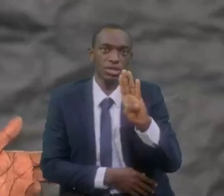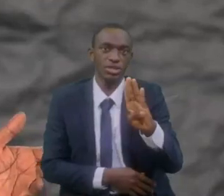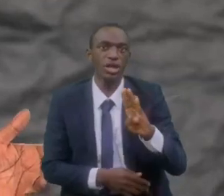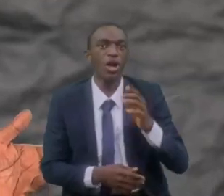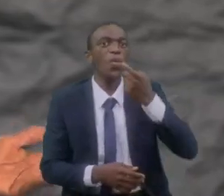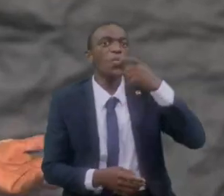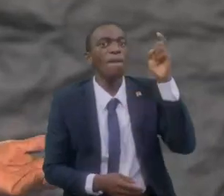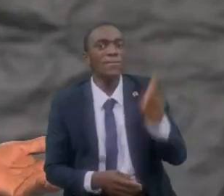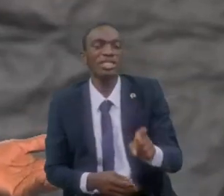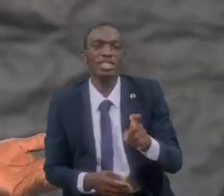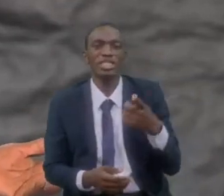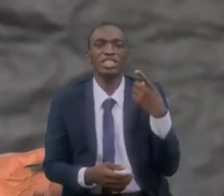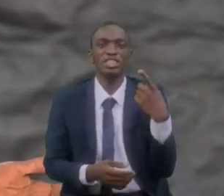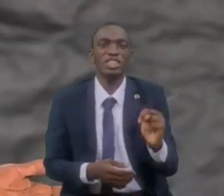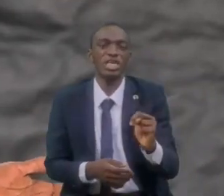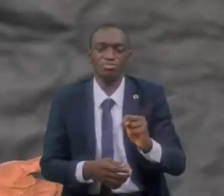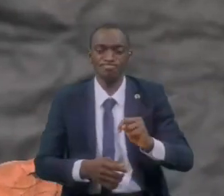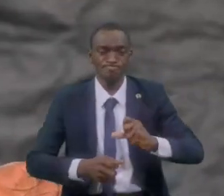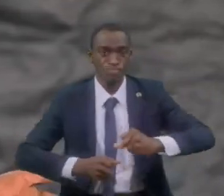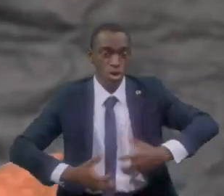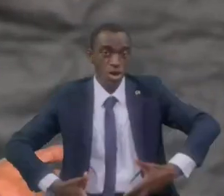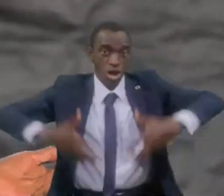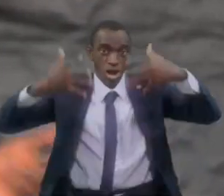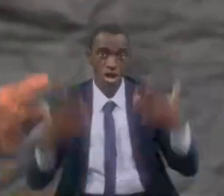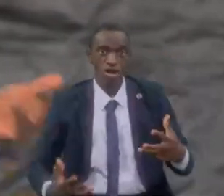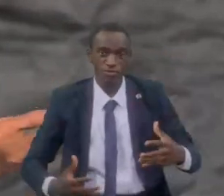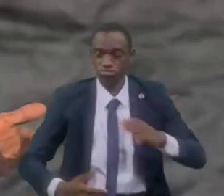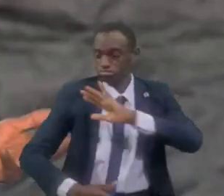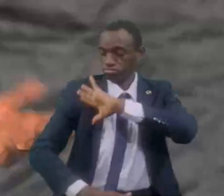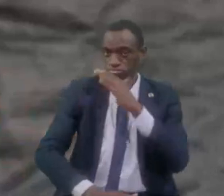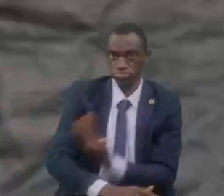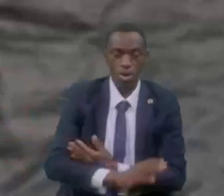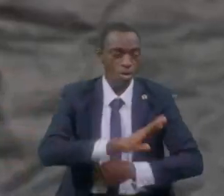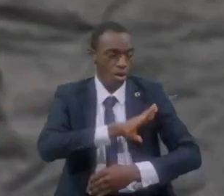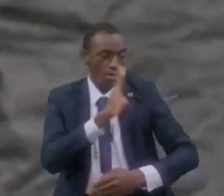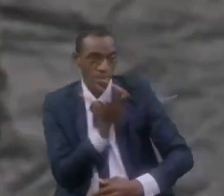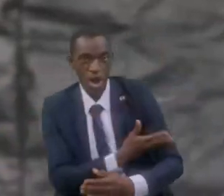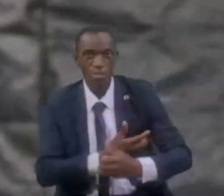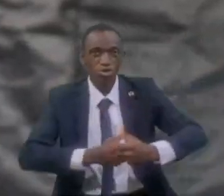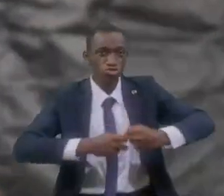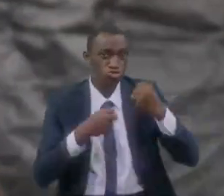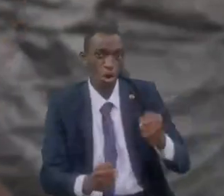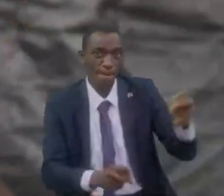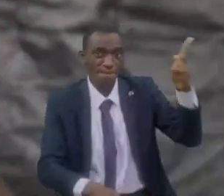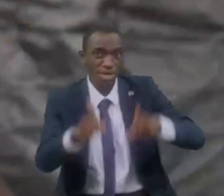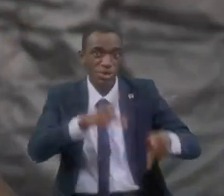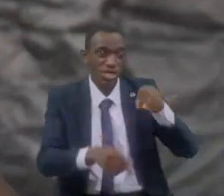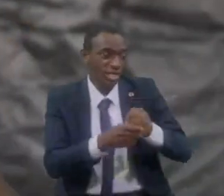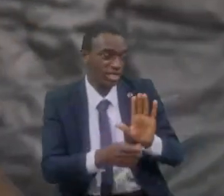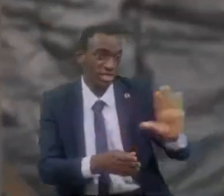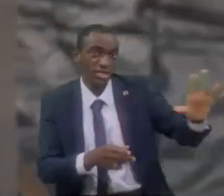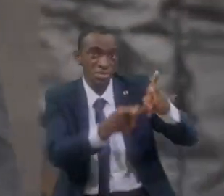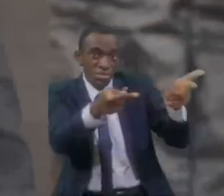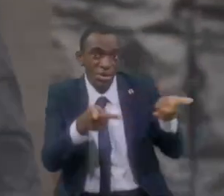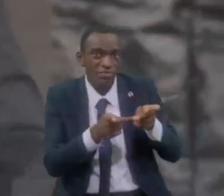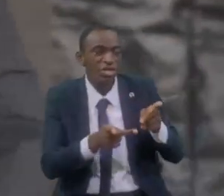aux gens les plus costauds, les plus puissants, les gens plus forts de son royaume, de les